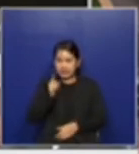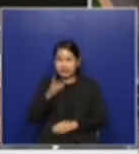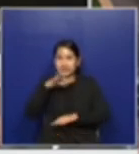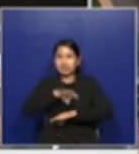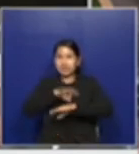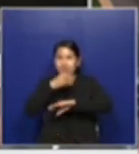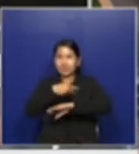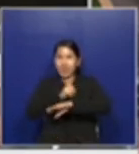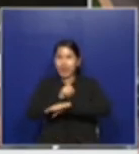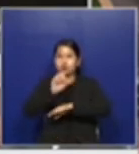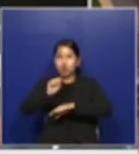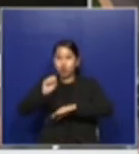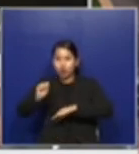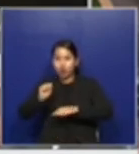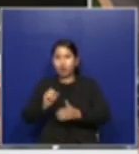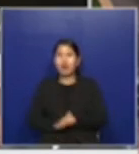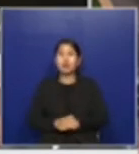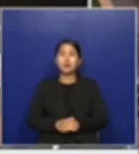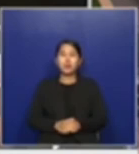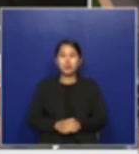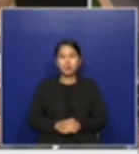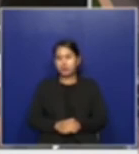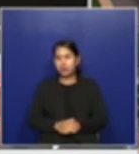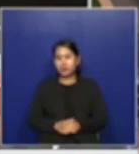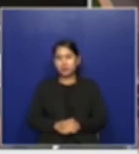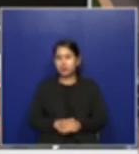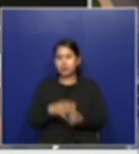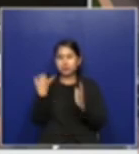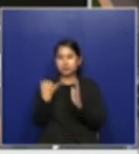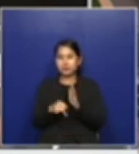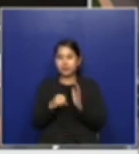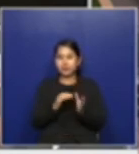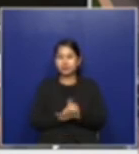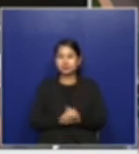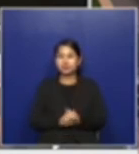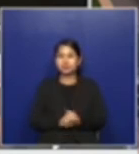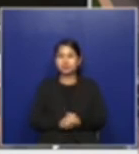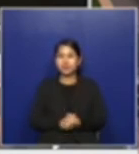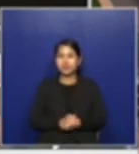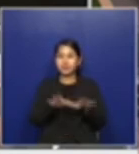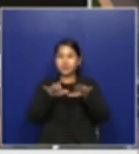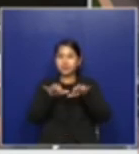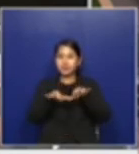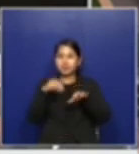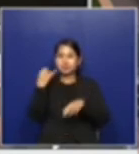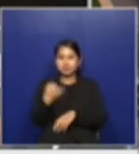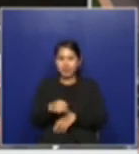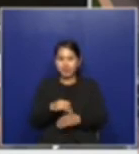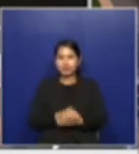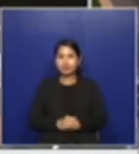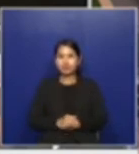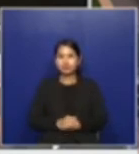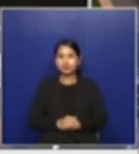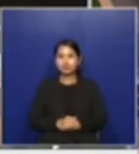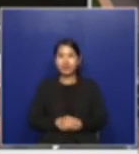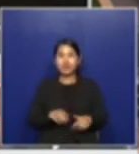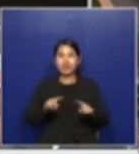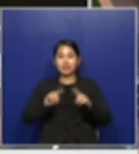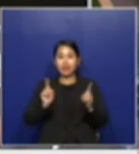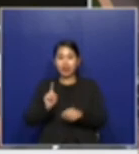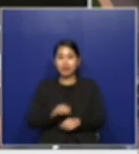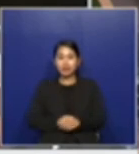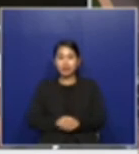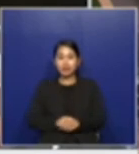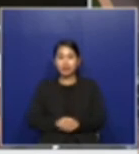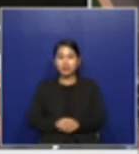ฎรครับโอเคแล้วผิดพลาดทางด้านการทำเอกสารแต่ท่านเอาความเห็นของสภาผู้แทน